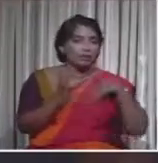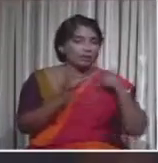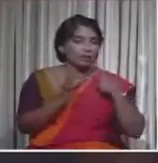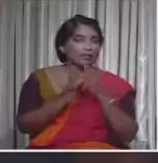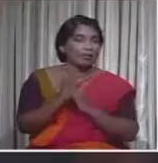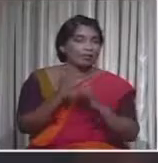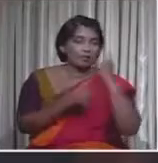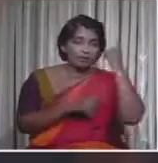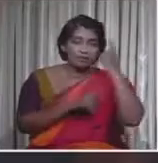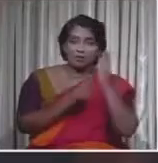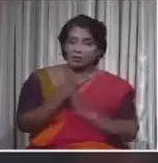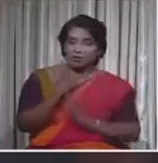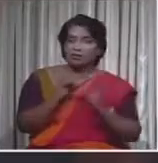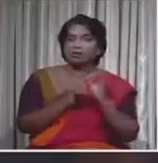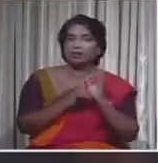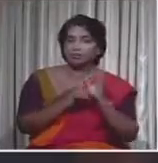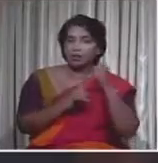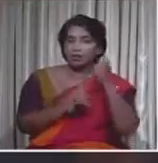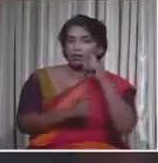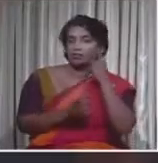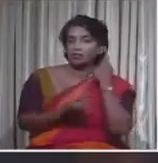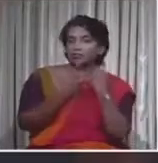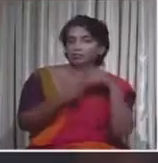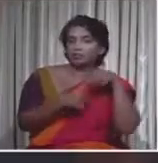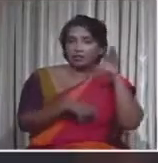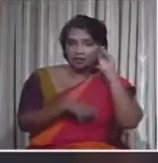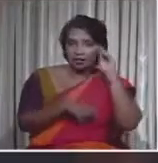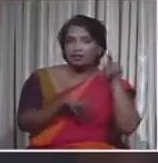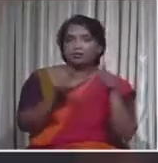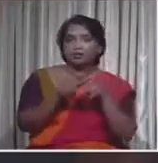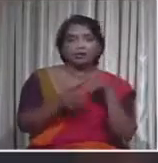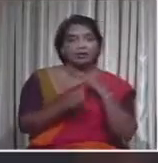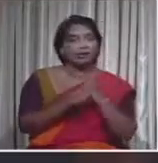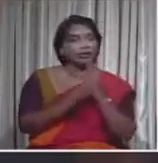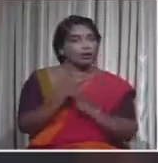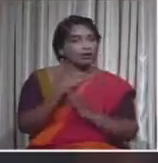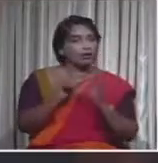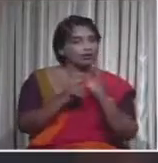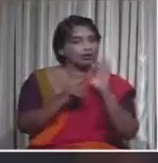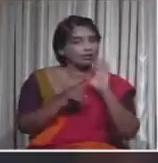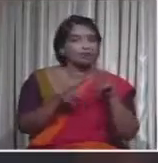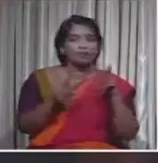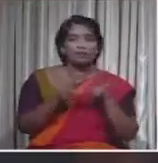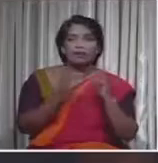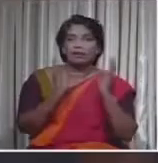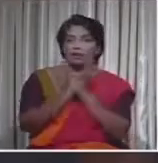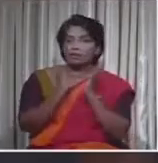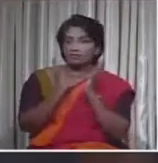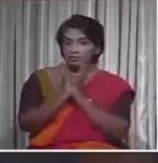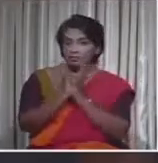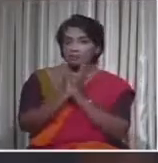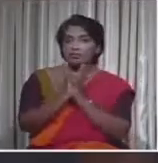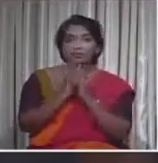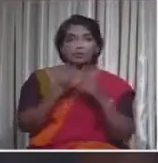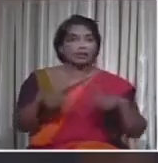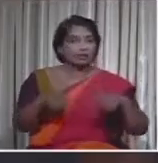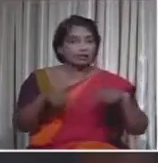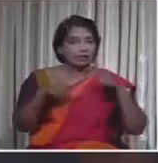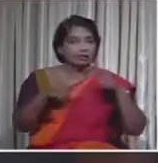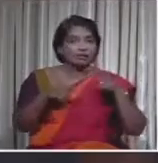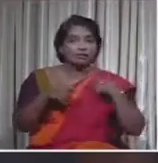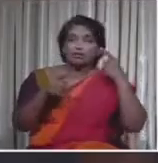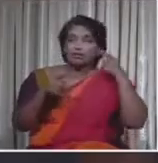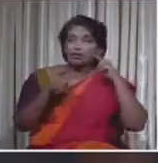දක්ෂ ඇමතිවරේ, හොඳට බිම තේරන කෙනෙක්, ඒ වගේම රාජ්‍ය ඇමතුමත් එහෙමයි, එතුමා වනාලි තර්ජනයෙන්